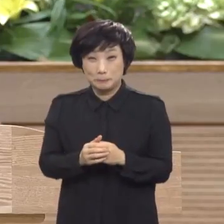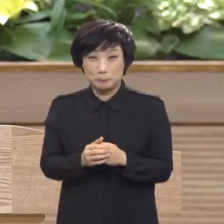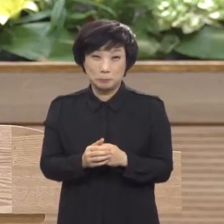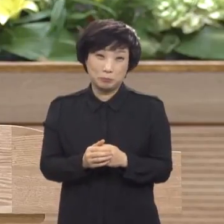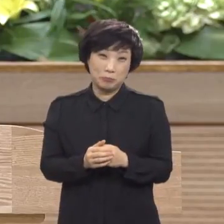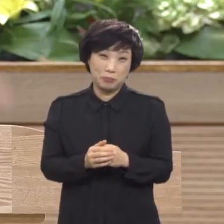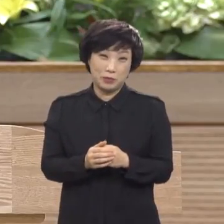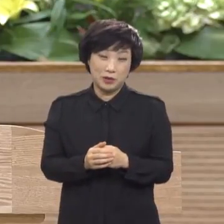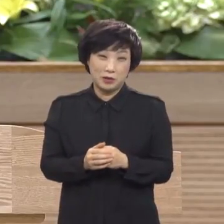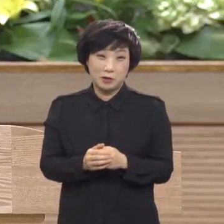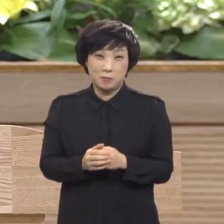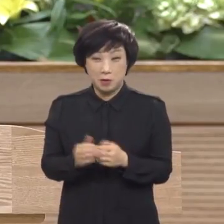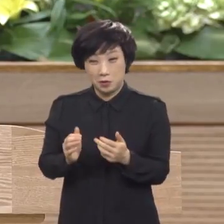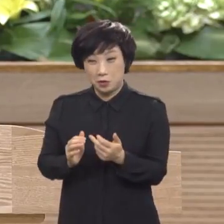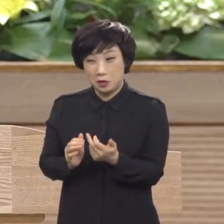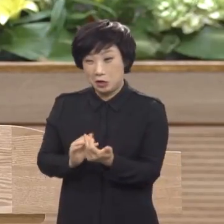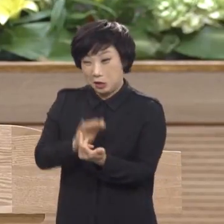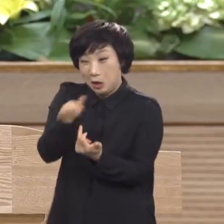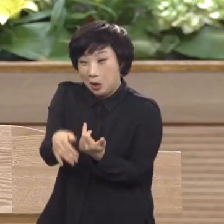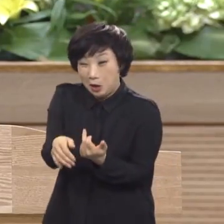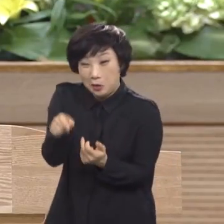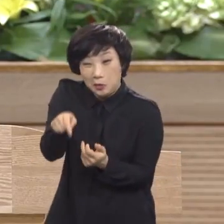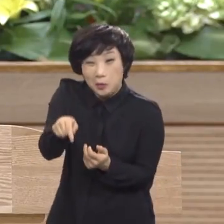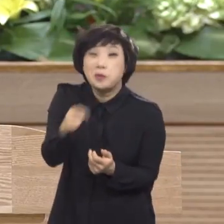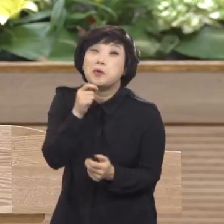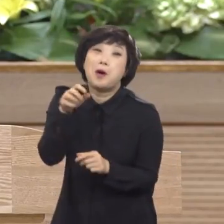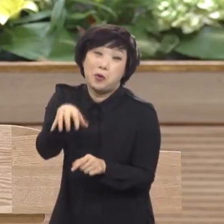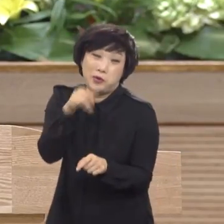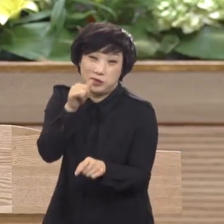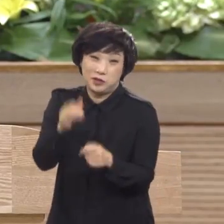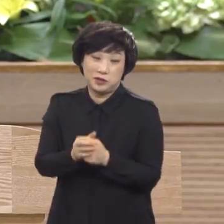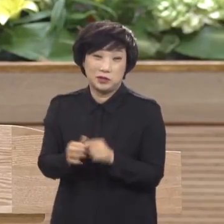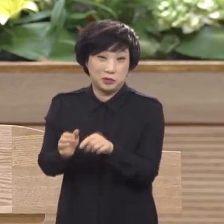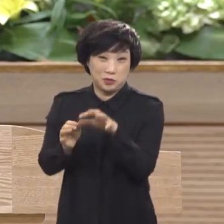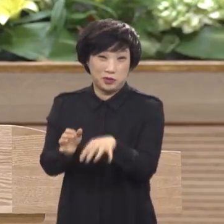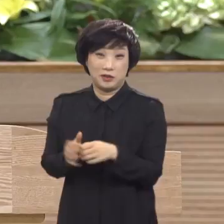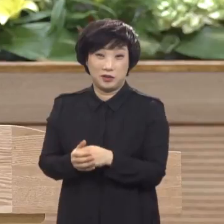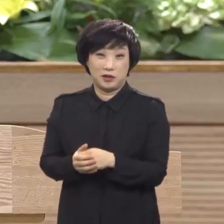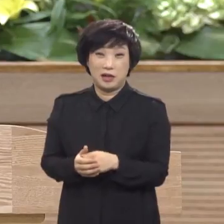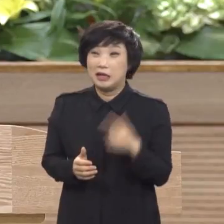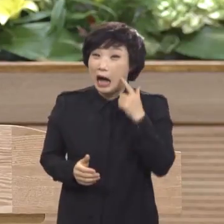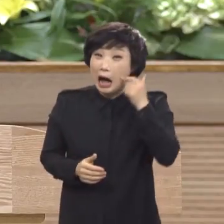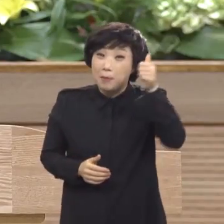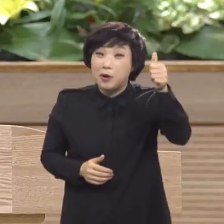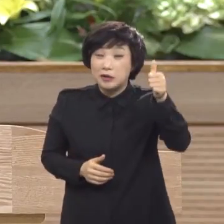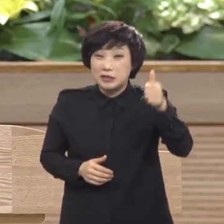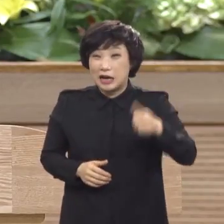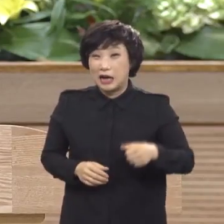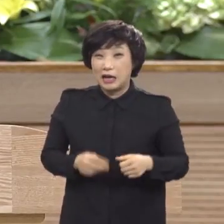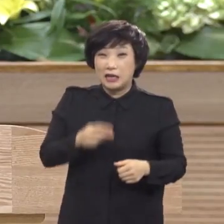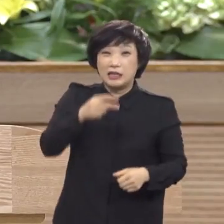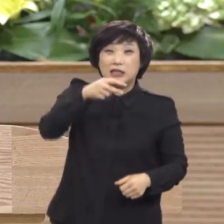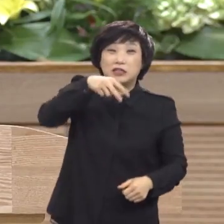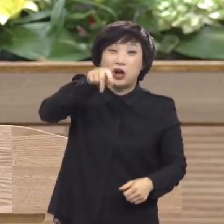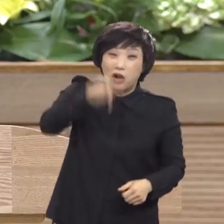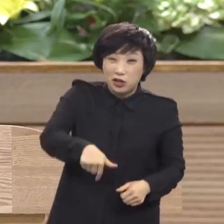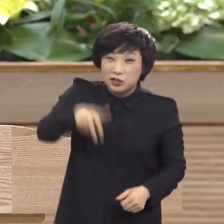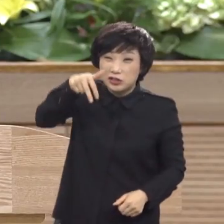이렇게 들릴 수 있는 조그만 야산이 있어요. 거기서 아버지께서 부르셔.